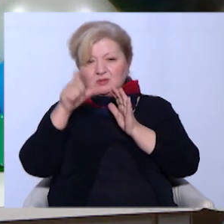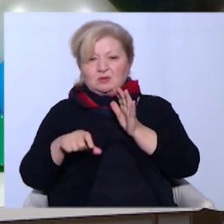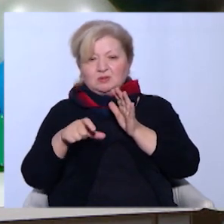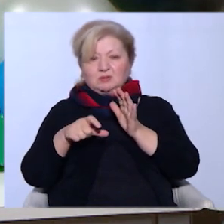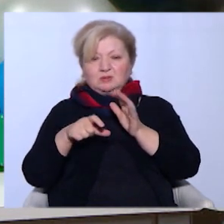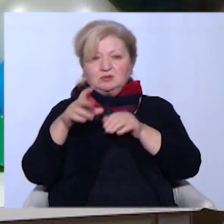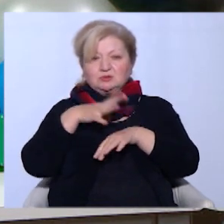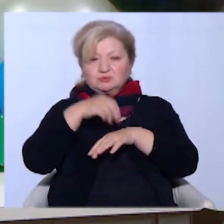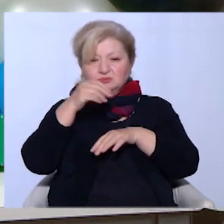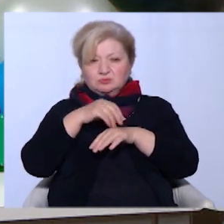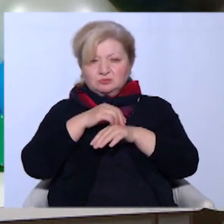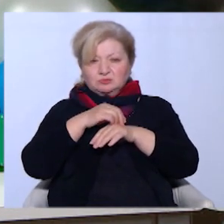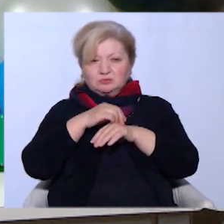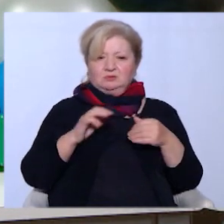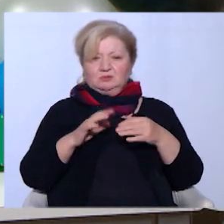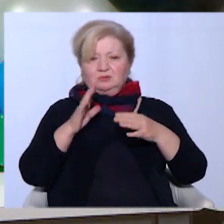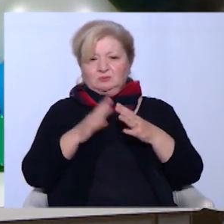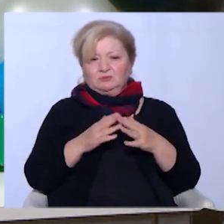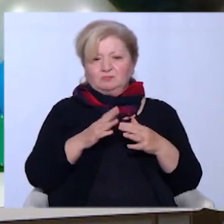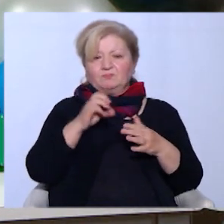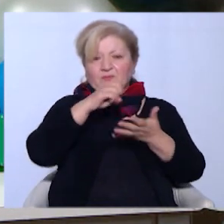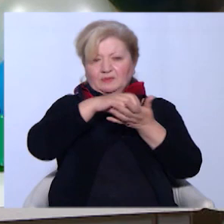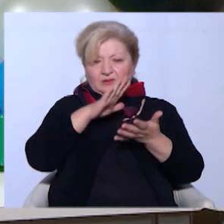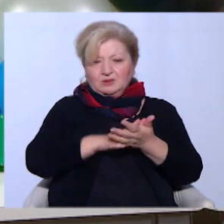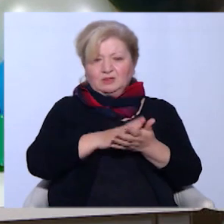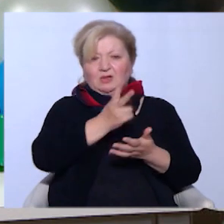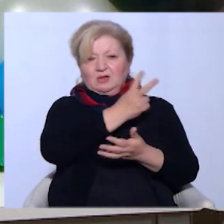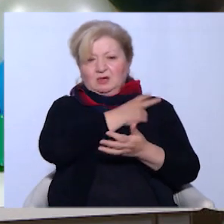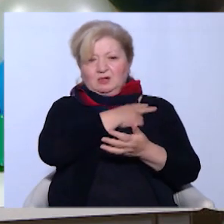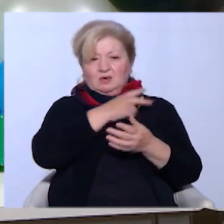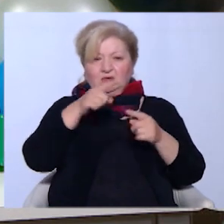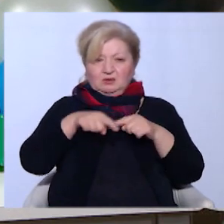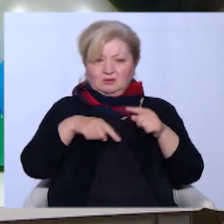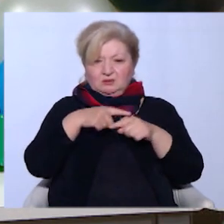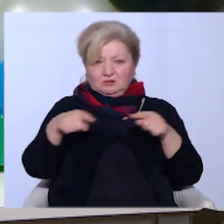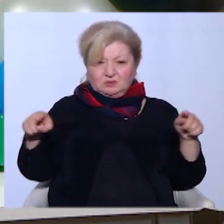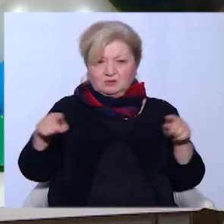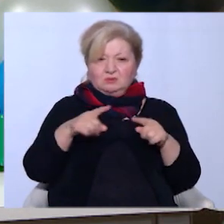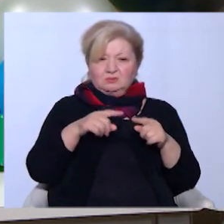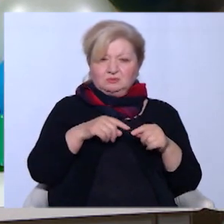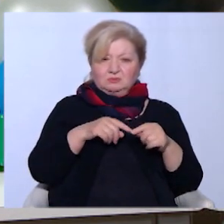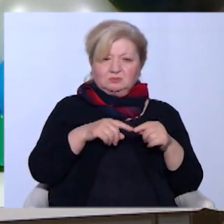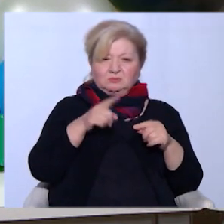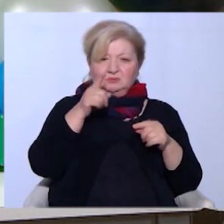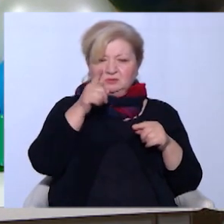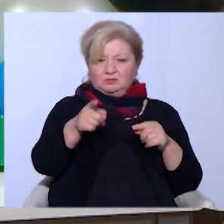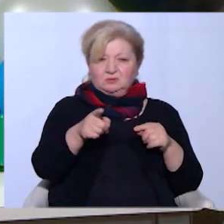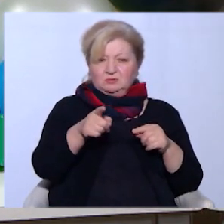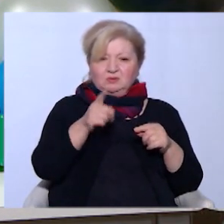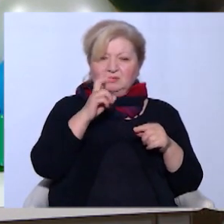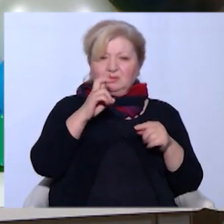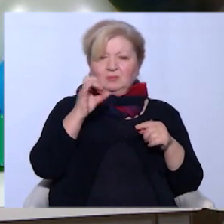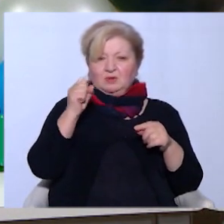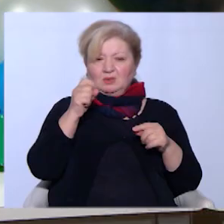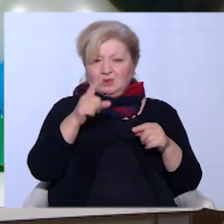ბერცელიუსმა და მან საერთაშორისო გახადა ეს დამწერლობა ქიმიაში, ანუ საფრანგეთშიც, იაპონიაშიც თუ ჩინეთშიც